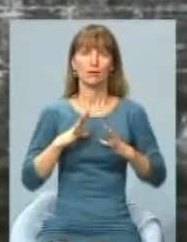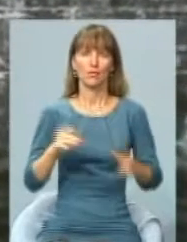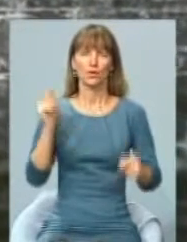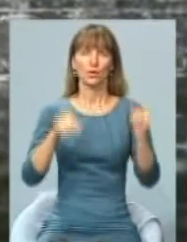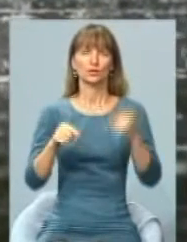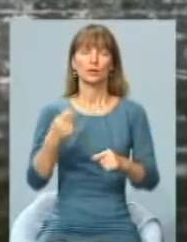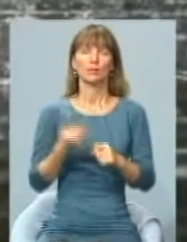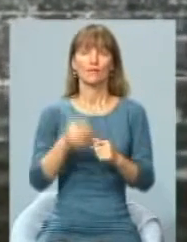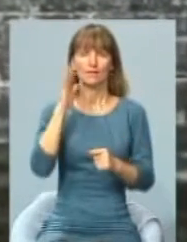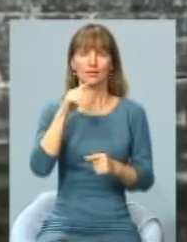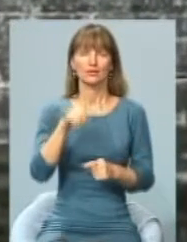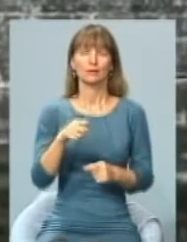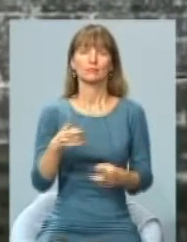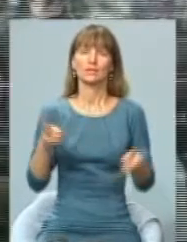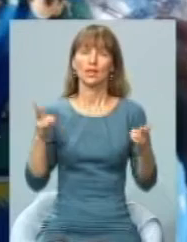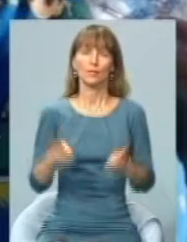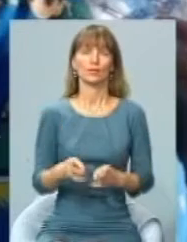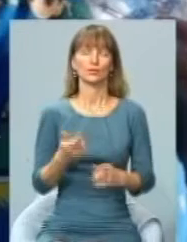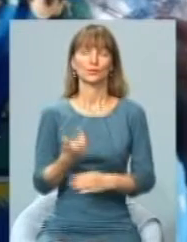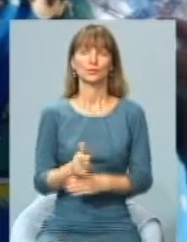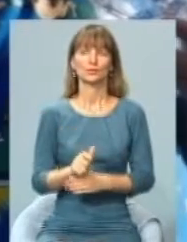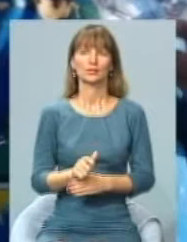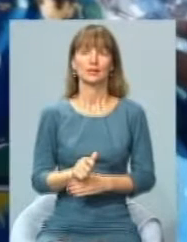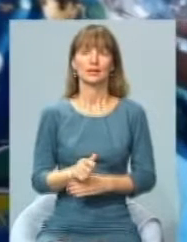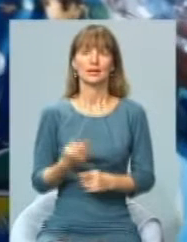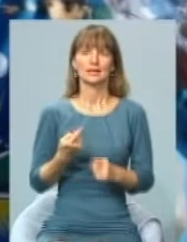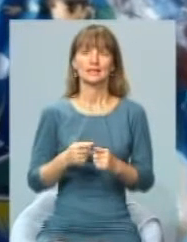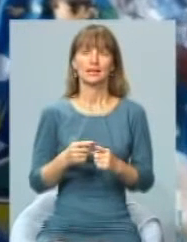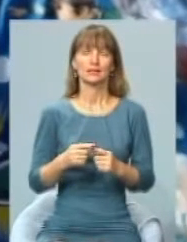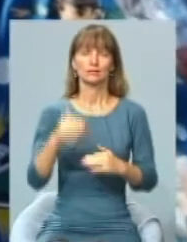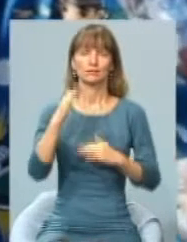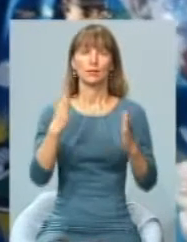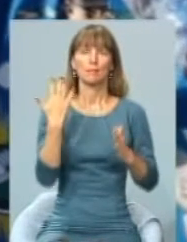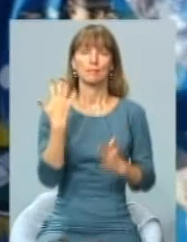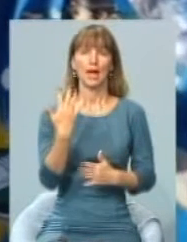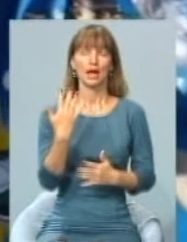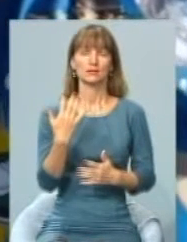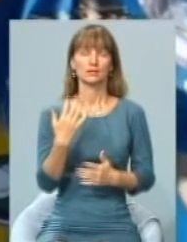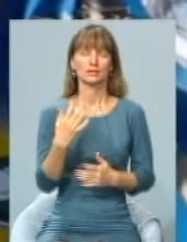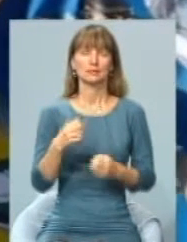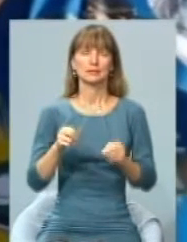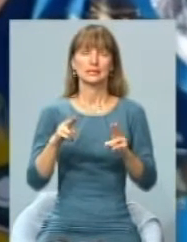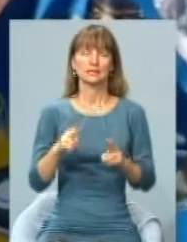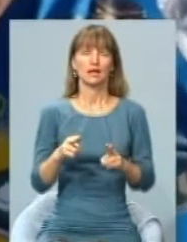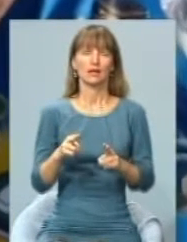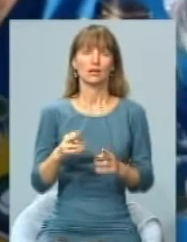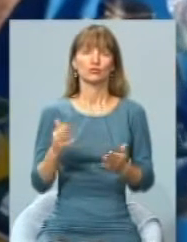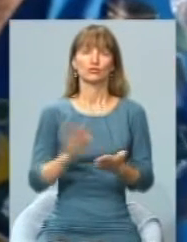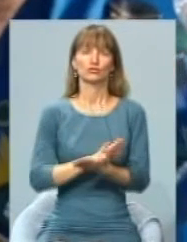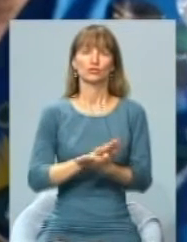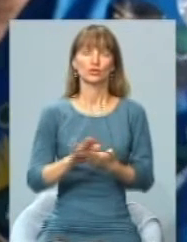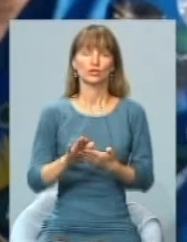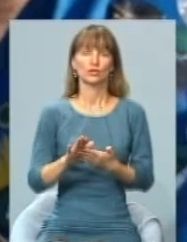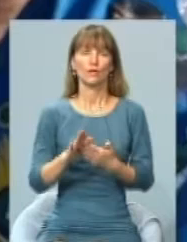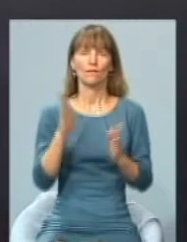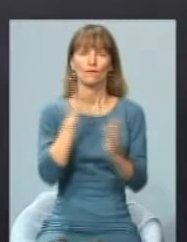дощів. Тому вода там найнеобхідніша. За рекламним щитом знаходиться 5 генераторів, які перетворюють чисту вологу з повітря у